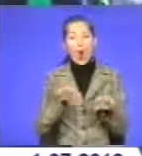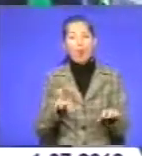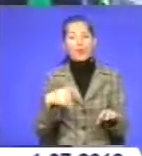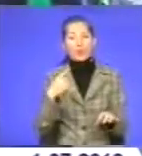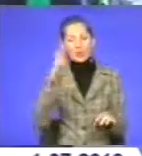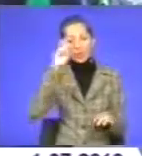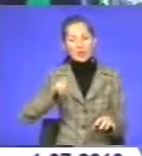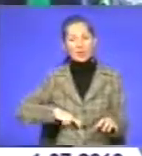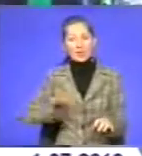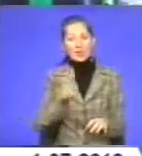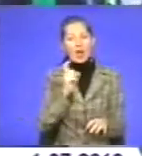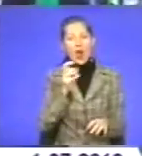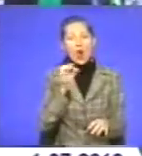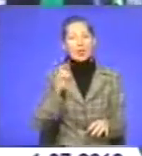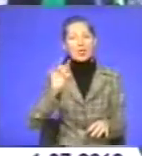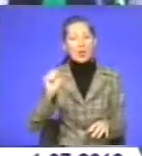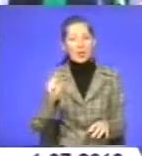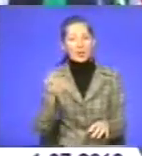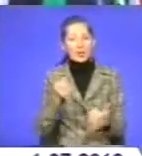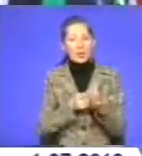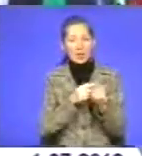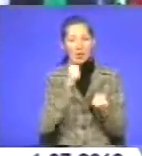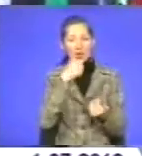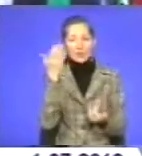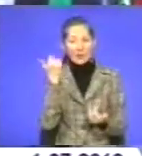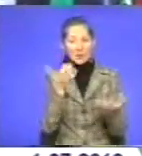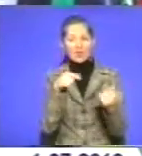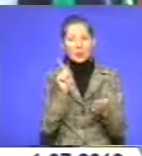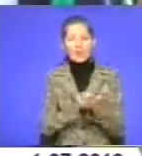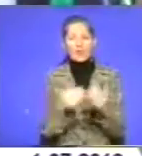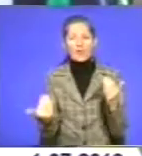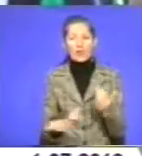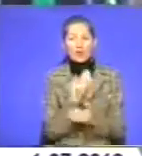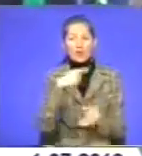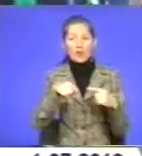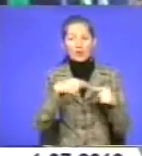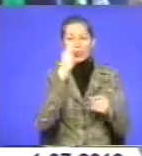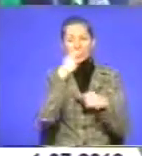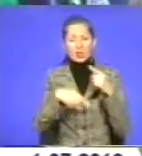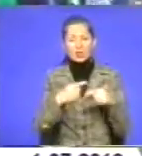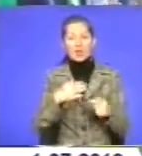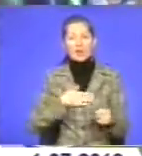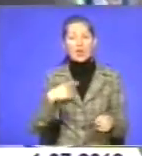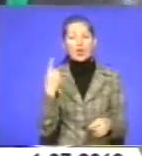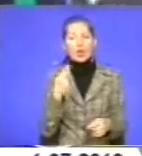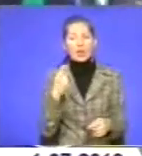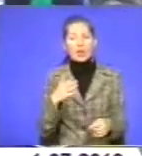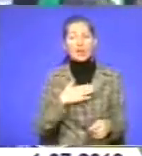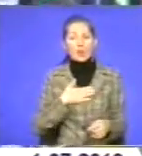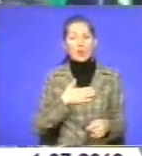ми взяли зобов'язання відновити традиції, футбольні традиції в нашій області і в